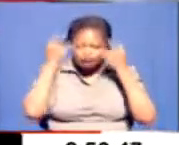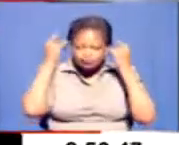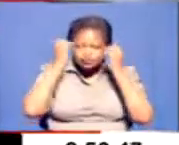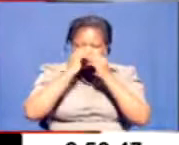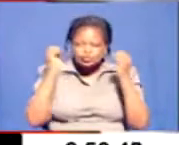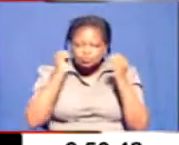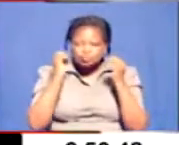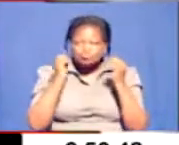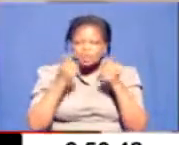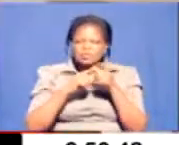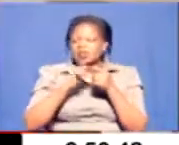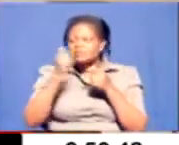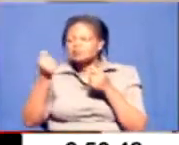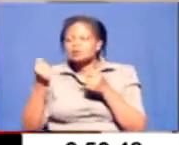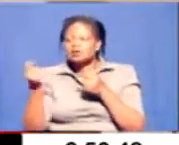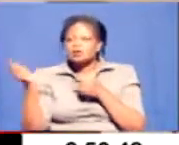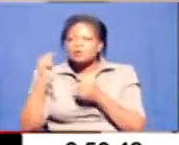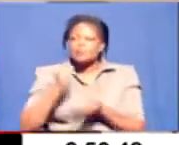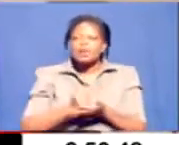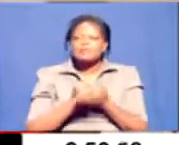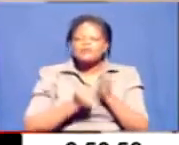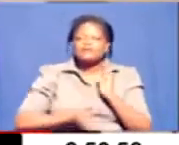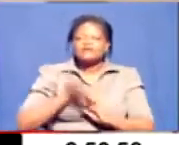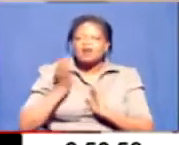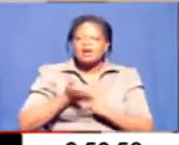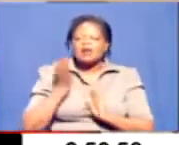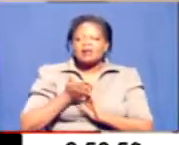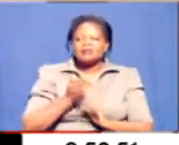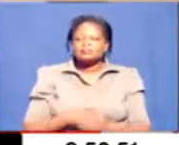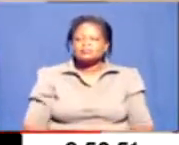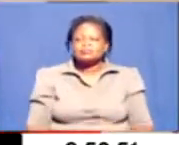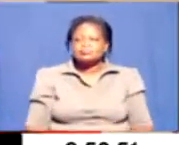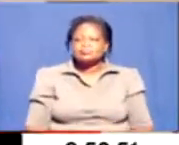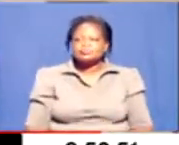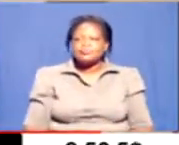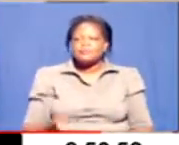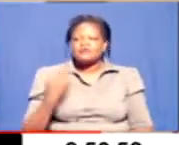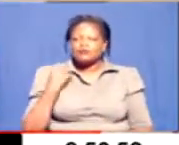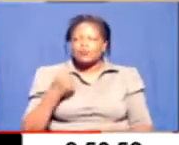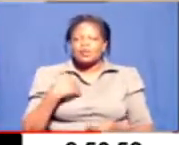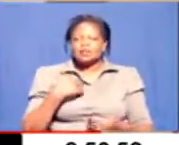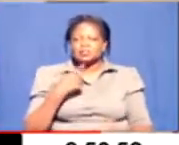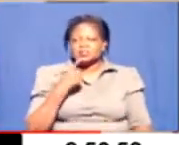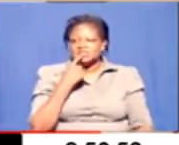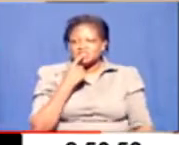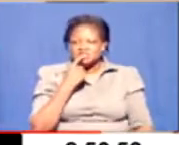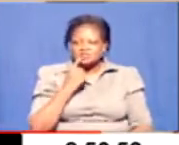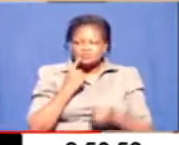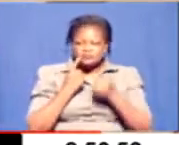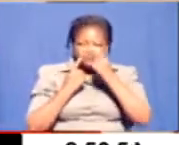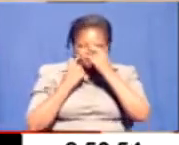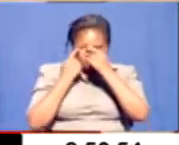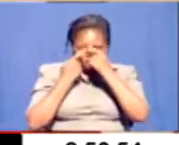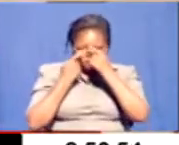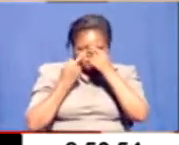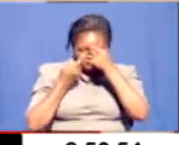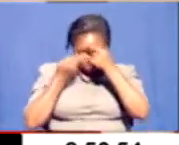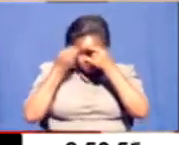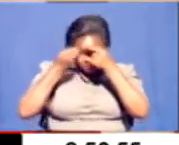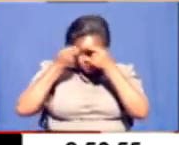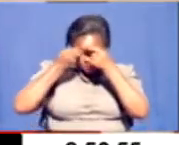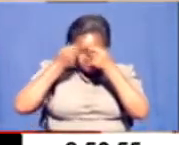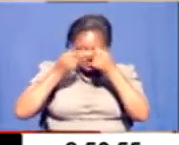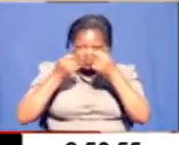to rescue our athletes. Kwanza pale kwa courtroom adokuwa na hisi ya ndani hiyo ndio atakuwa nazo kwa